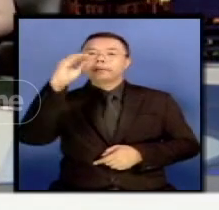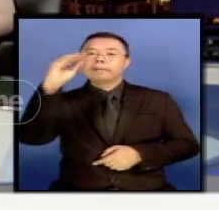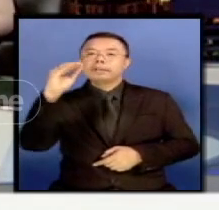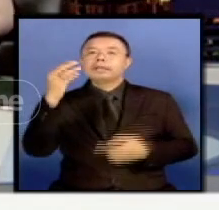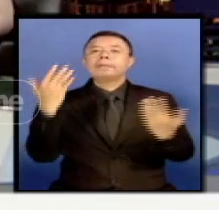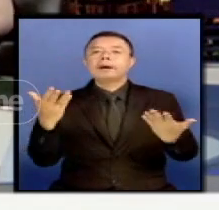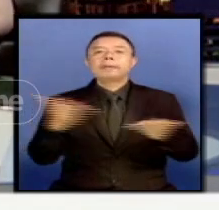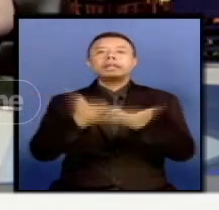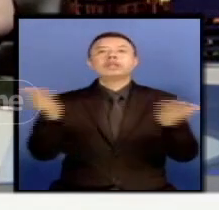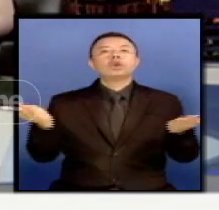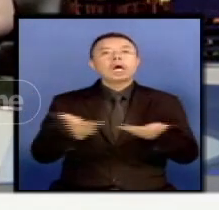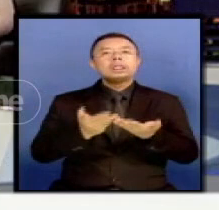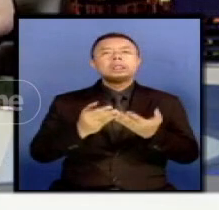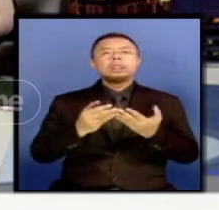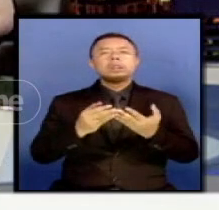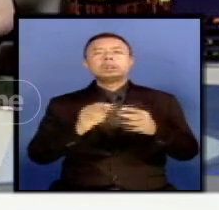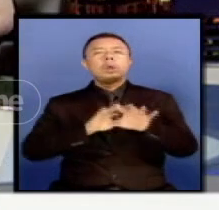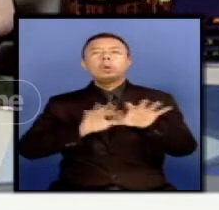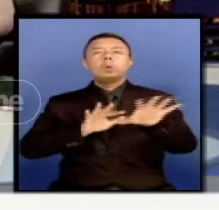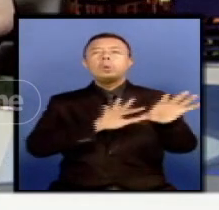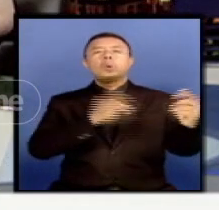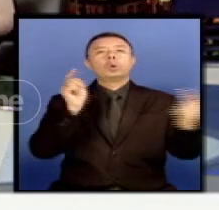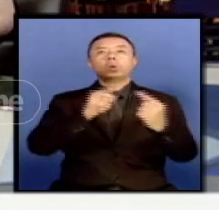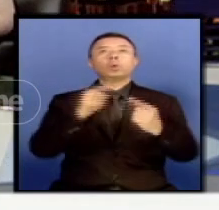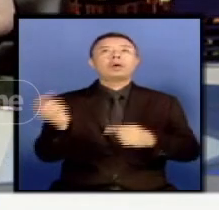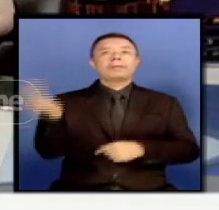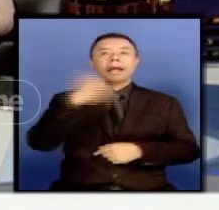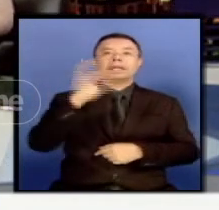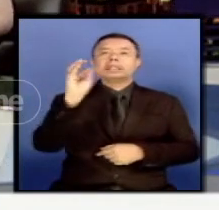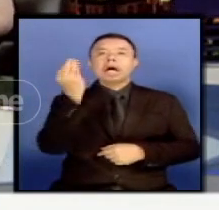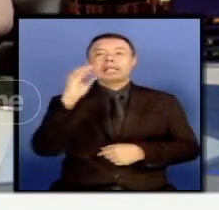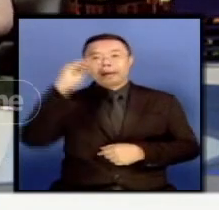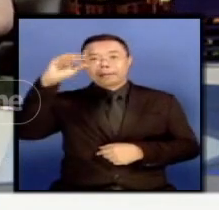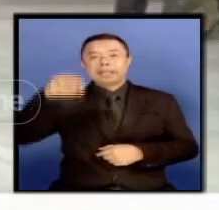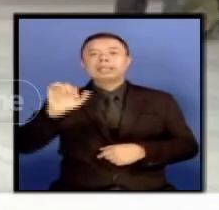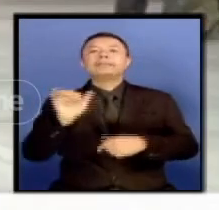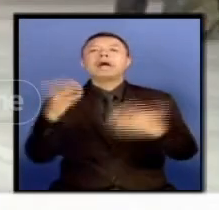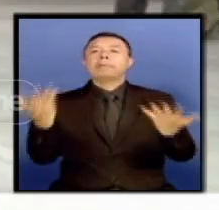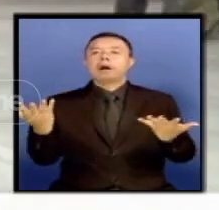pagi. Bagaimana pantauan kepadatan kendaraan arus balik di Pelabuhan Bakahuni Lampung pagi hari ini?